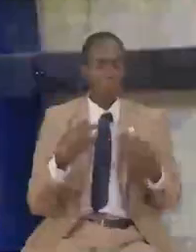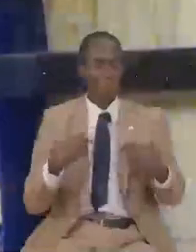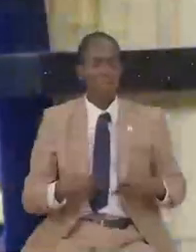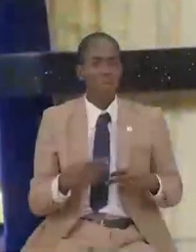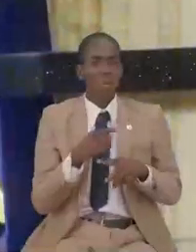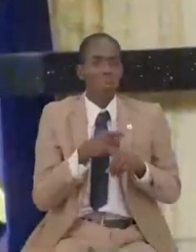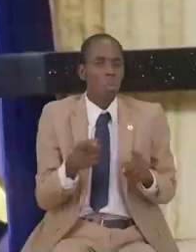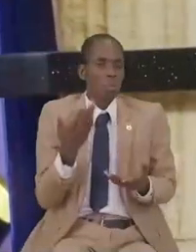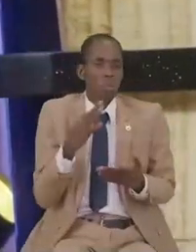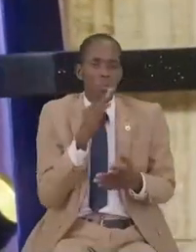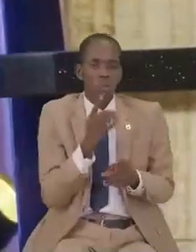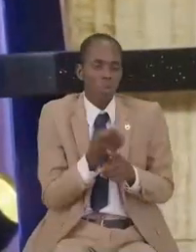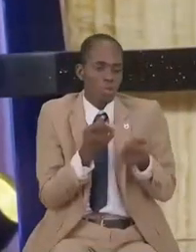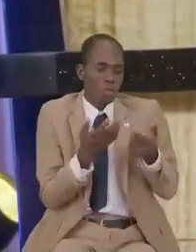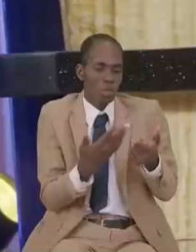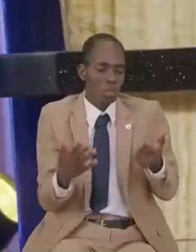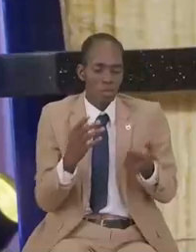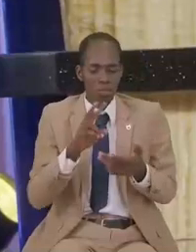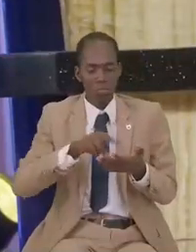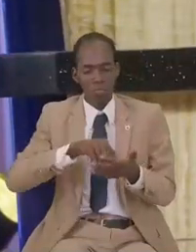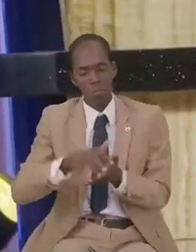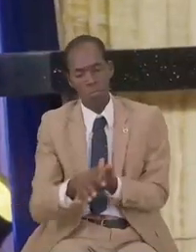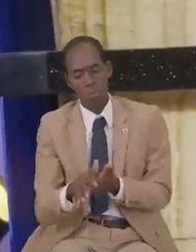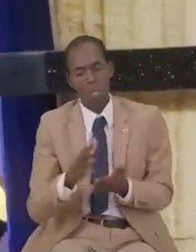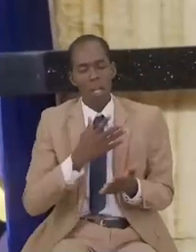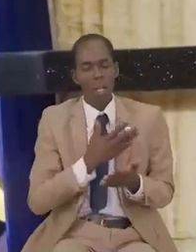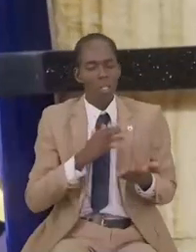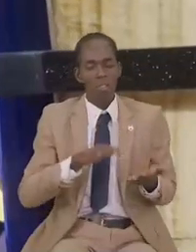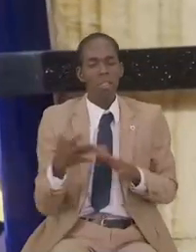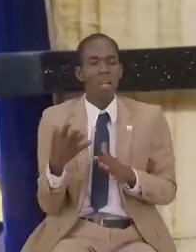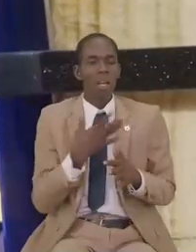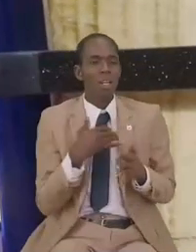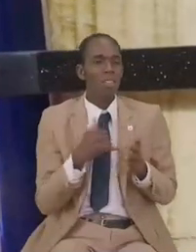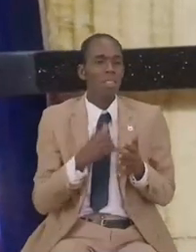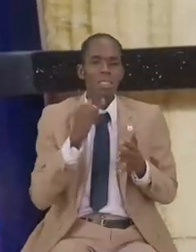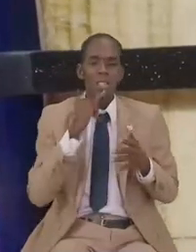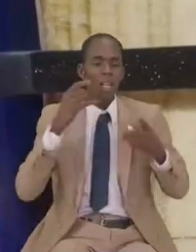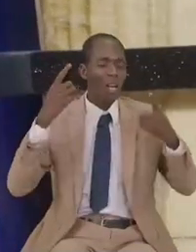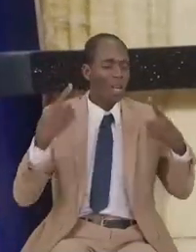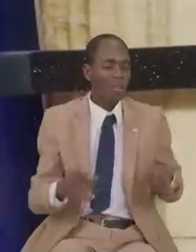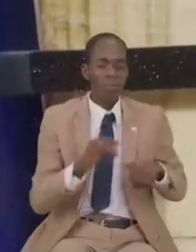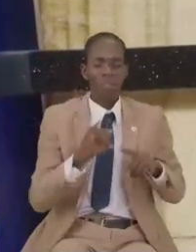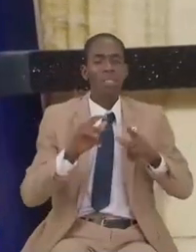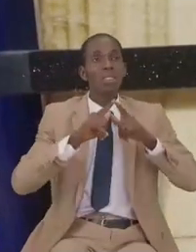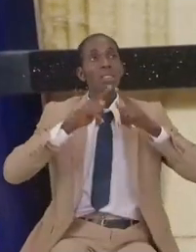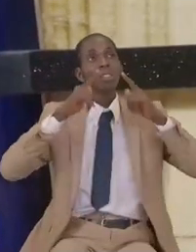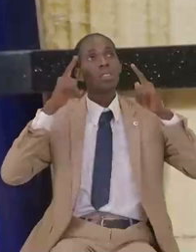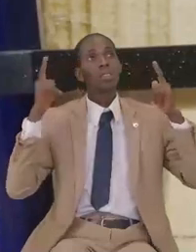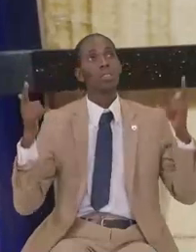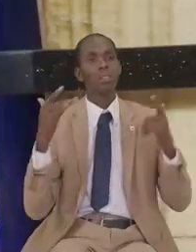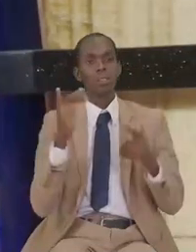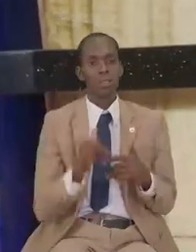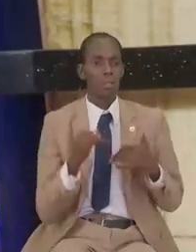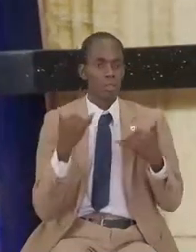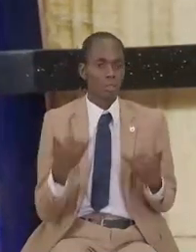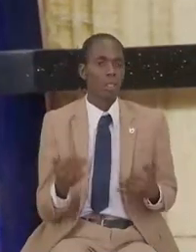quelque chose et d'un seul coup ces gens s'écroulent et meurent. Et cela arrive à un taux alarmant